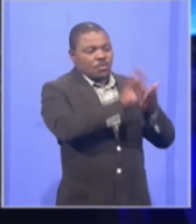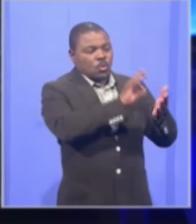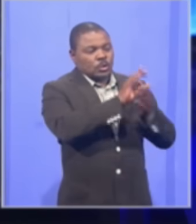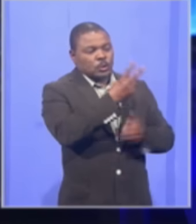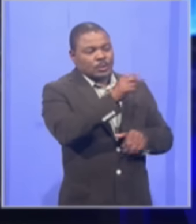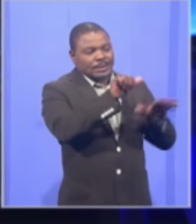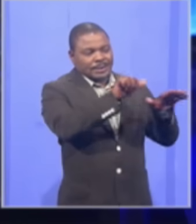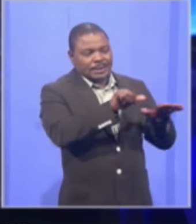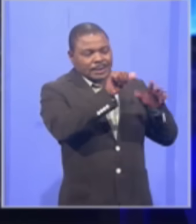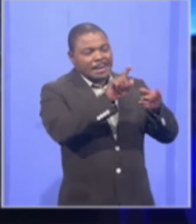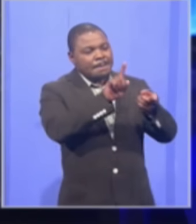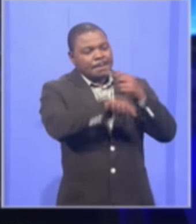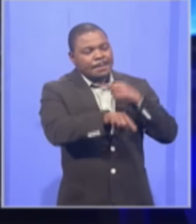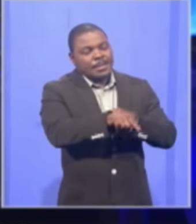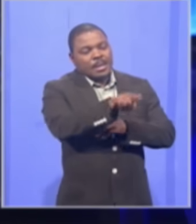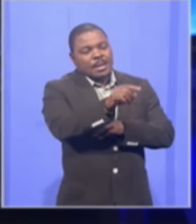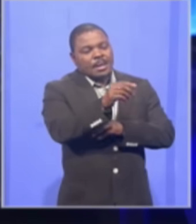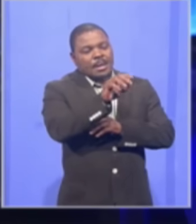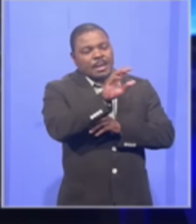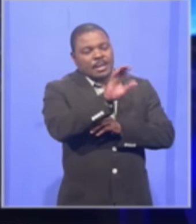kgahlano le Hillary Clinton ka 2016.